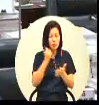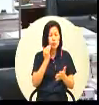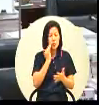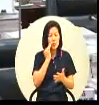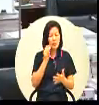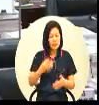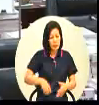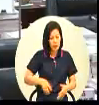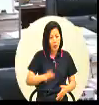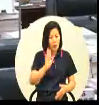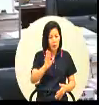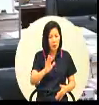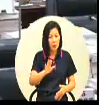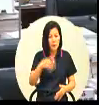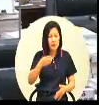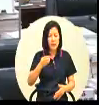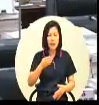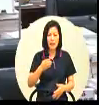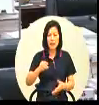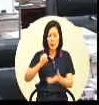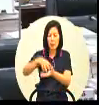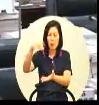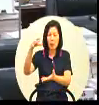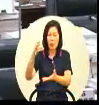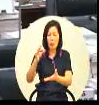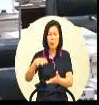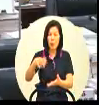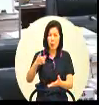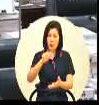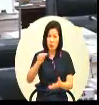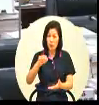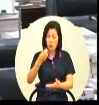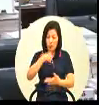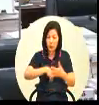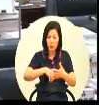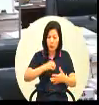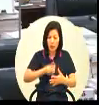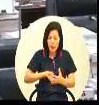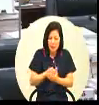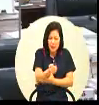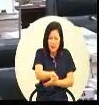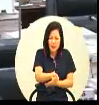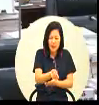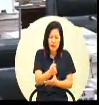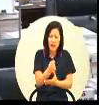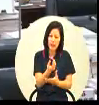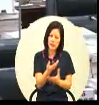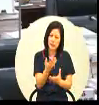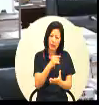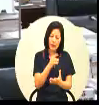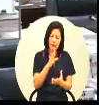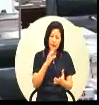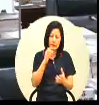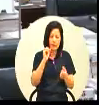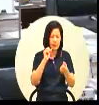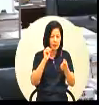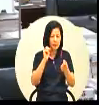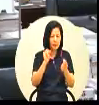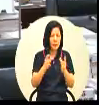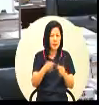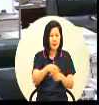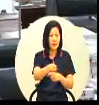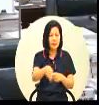到我们的辐射的食品，结果生出来的孩子是畸形的，又造成我们政府的财政的负